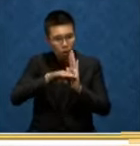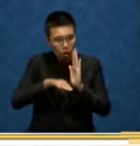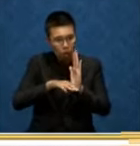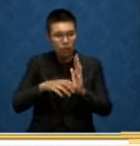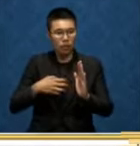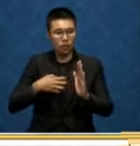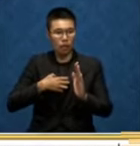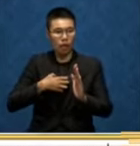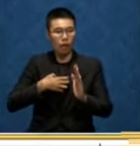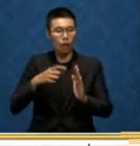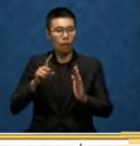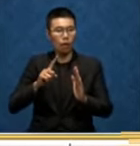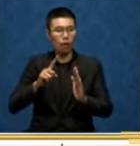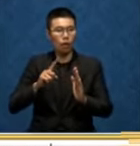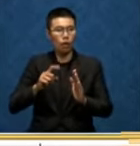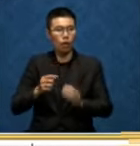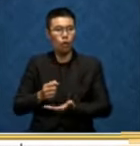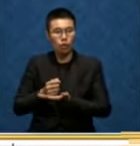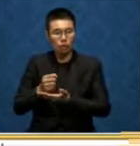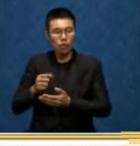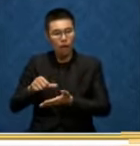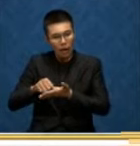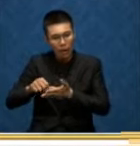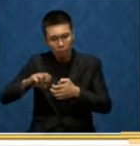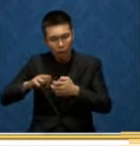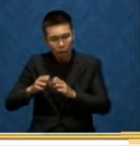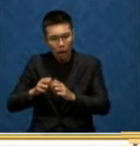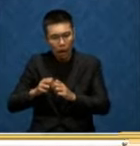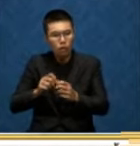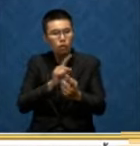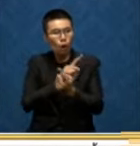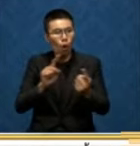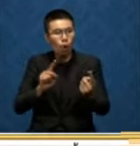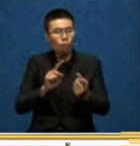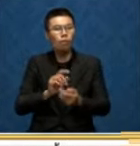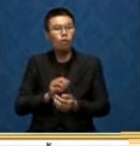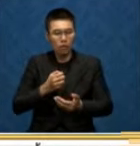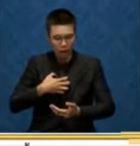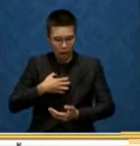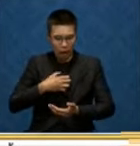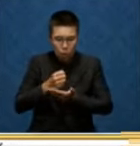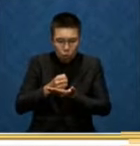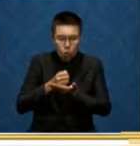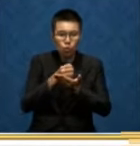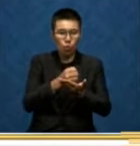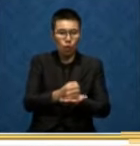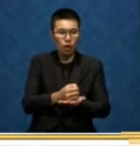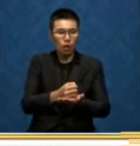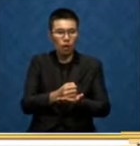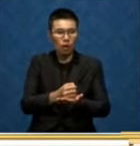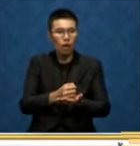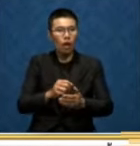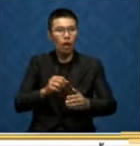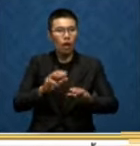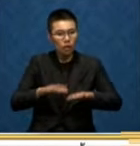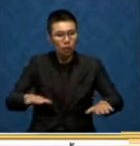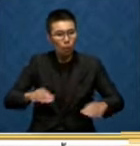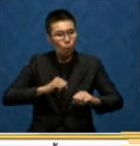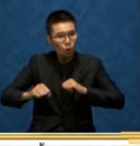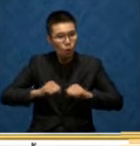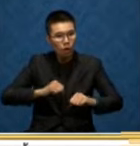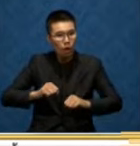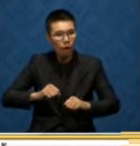าอยากที่จะไปแก้ปัญหาในสังคมอยากที่จะไปช่วยให้เด็กต่างๆนานาเนี่ยนะคะที่มี